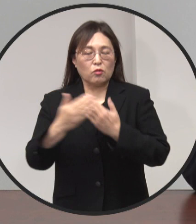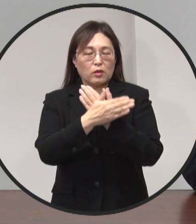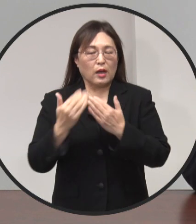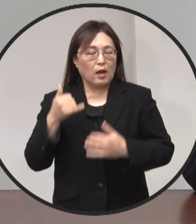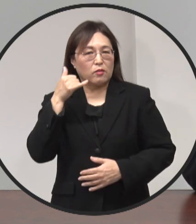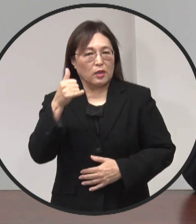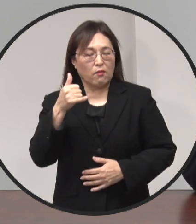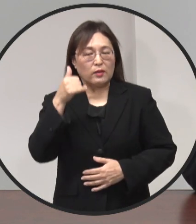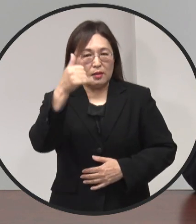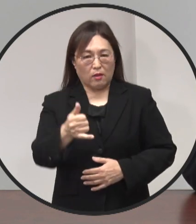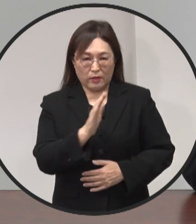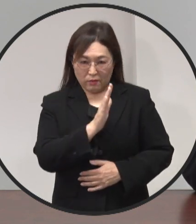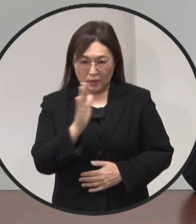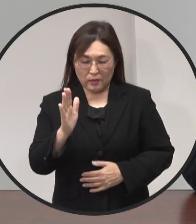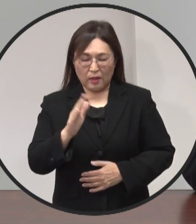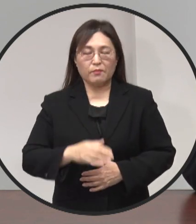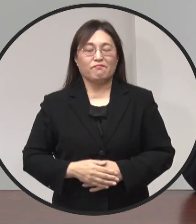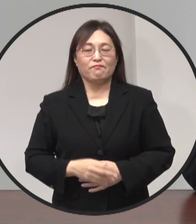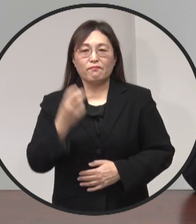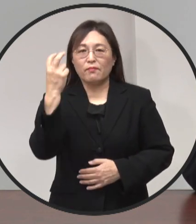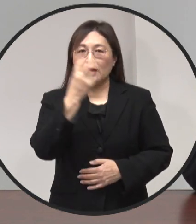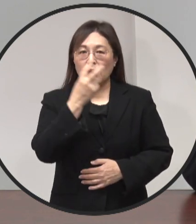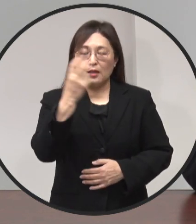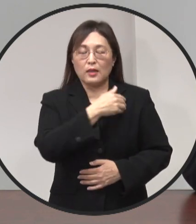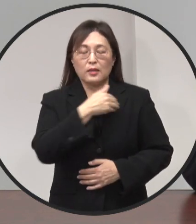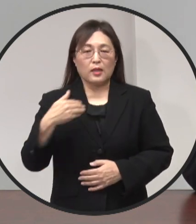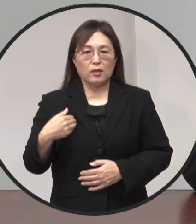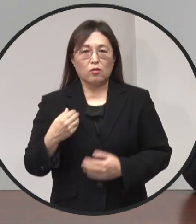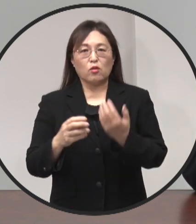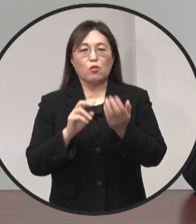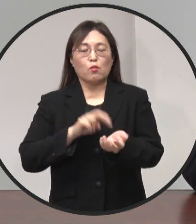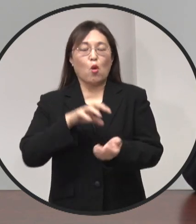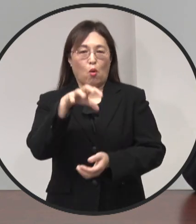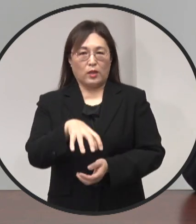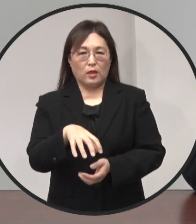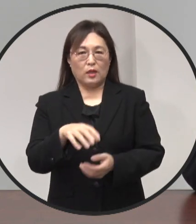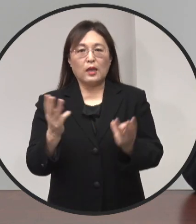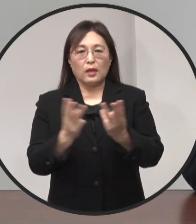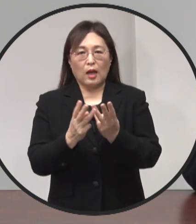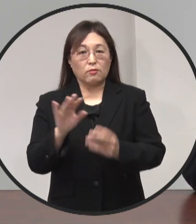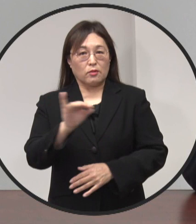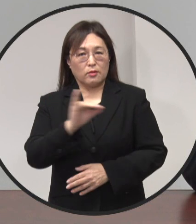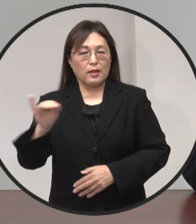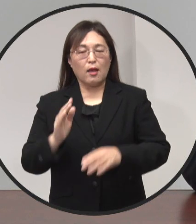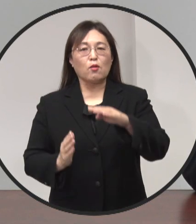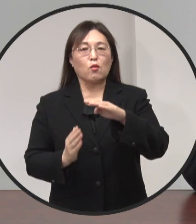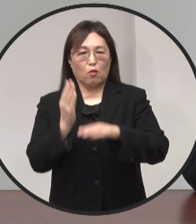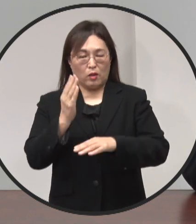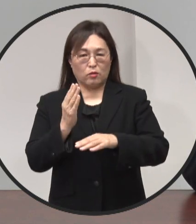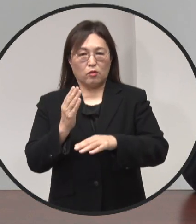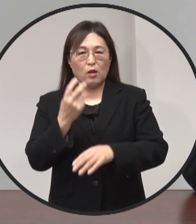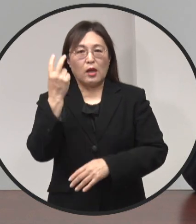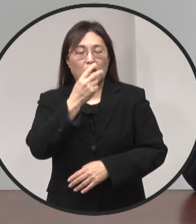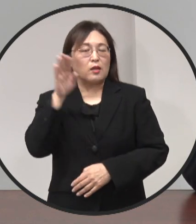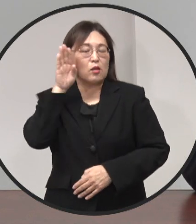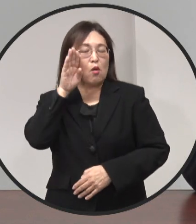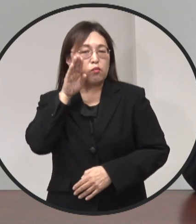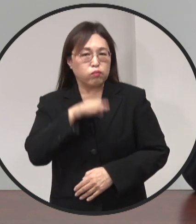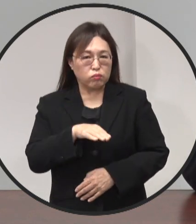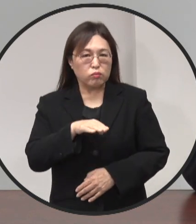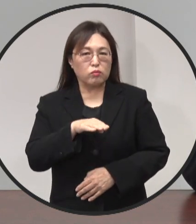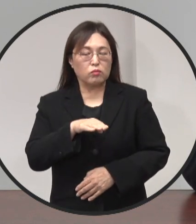検査が可能な医療機関は今は選手つつを超え身近な場所で検査ができるようになっていますので